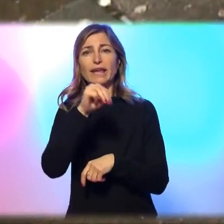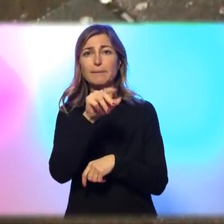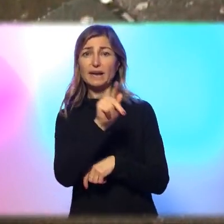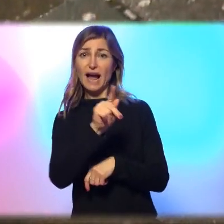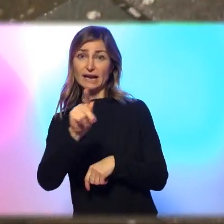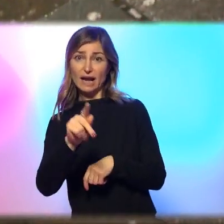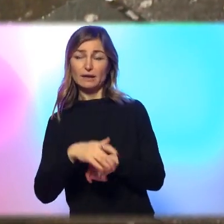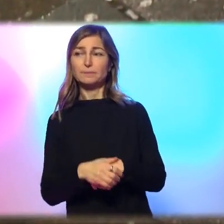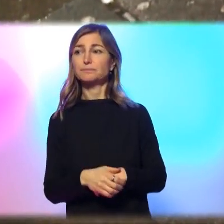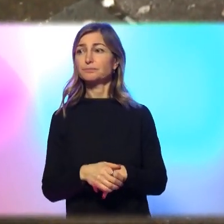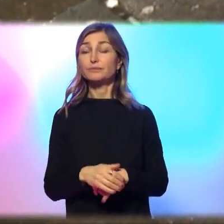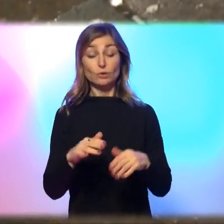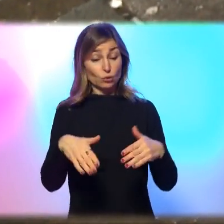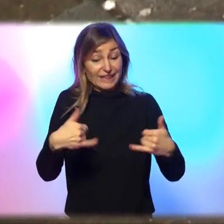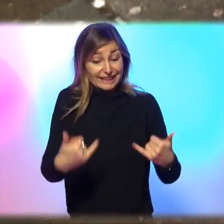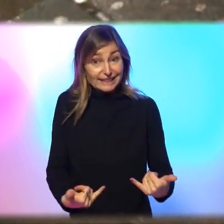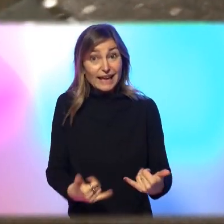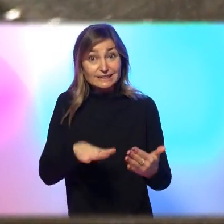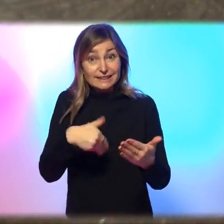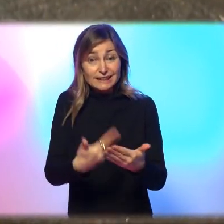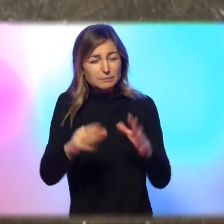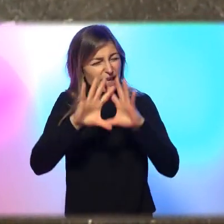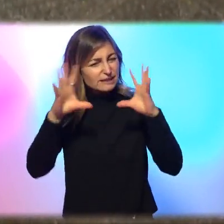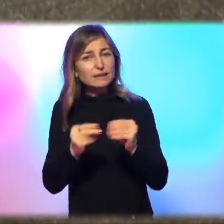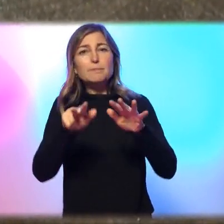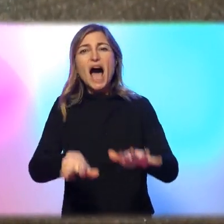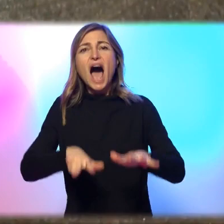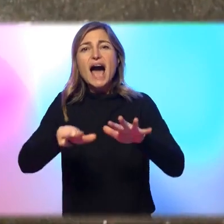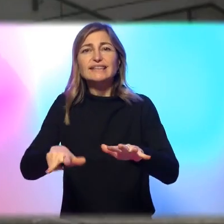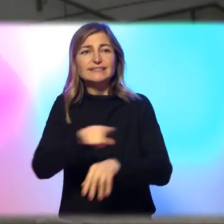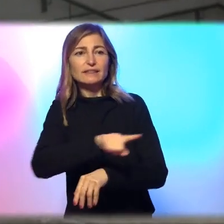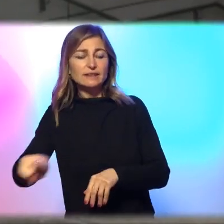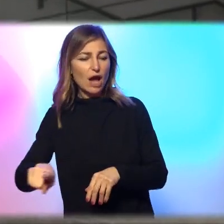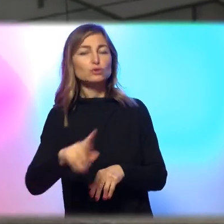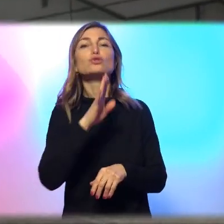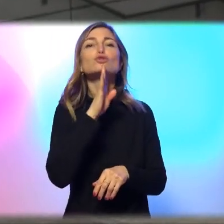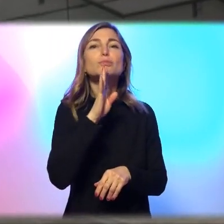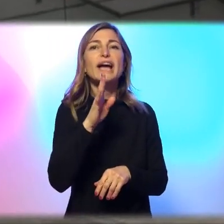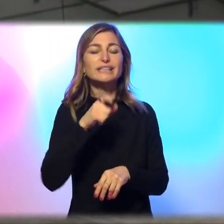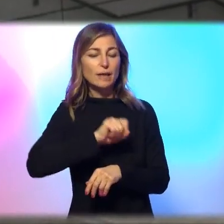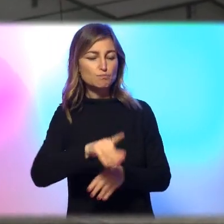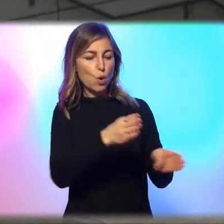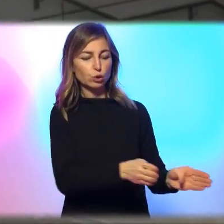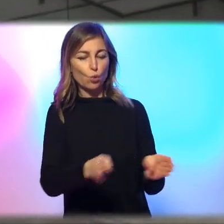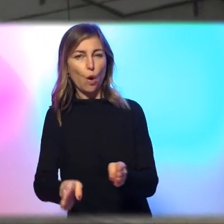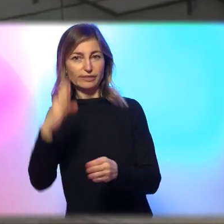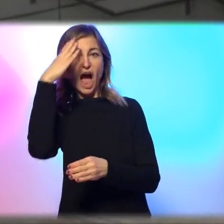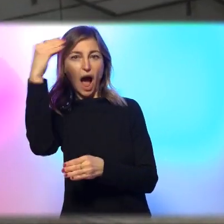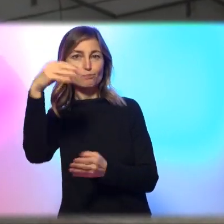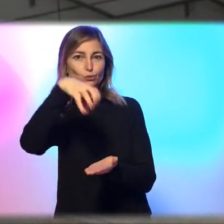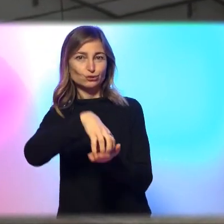MKK. Und jetzt insgesamt gibt es mehr als 18.000 solche